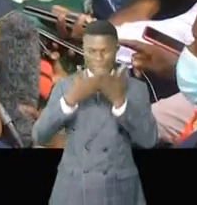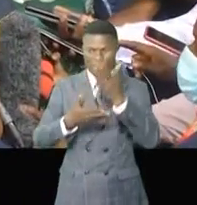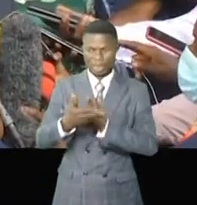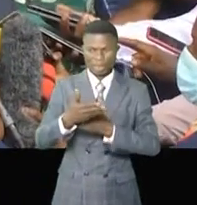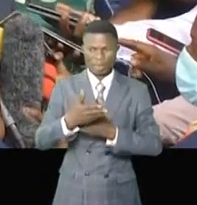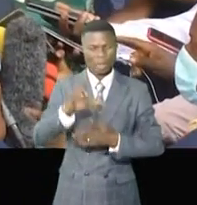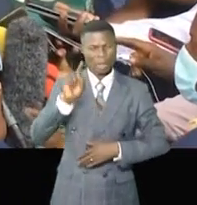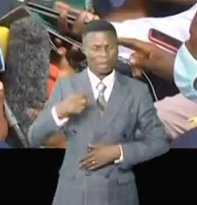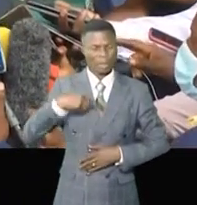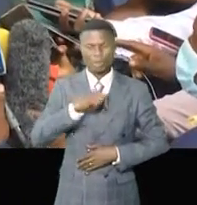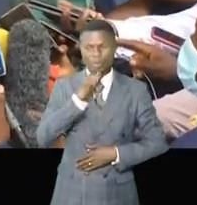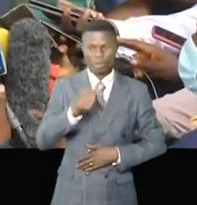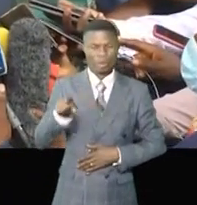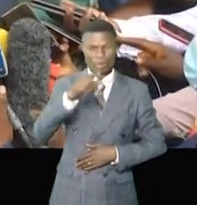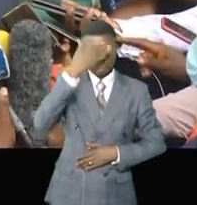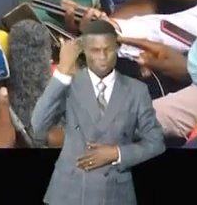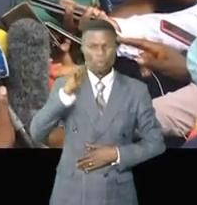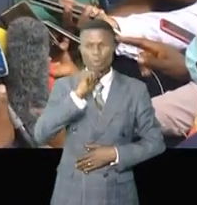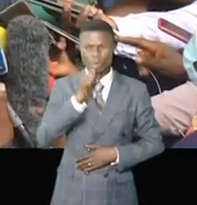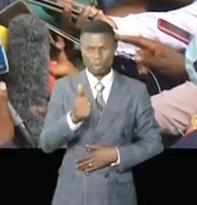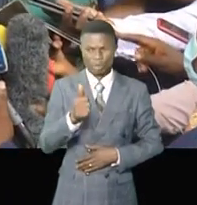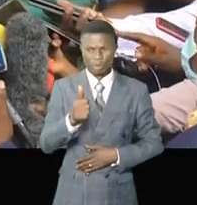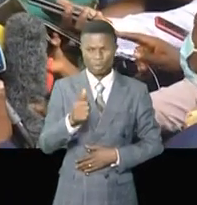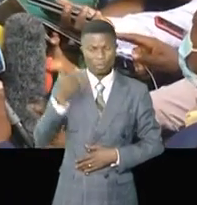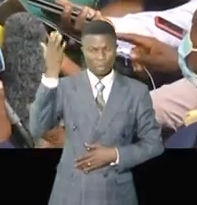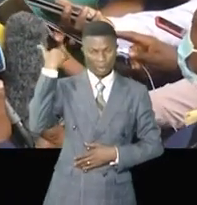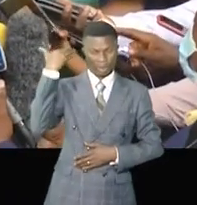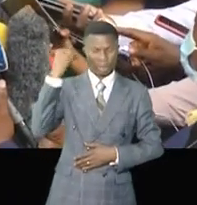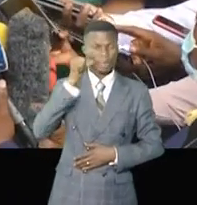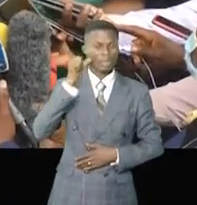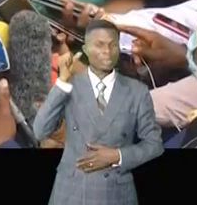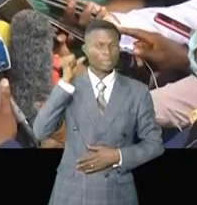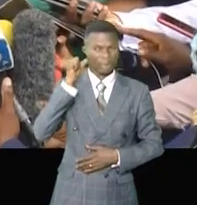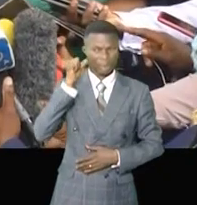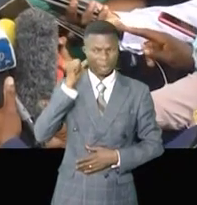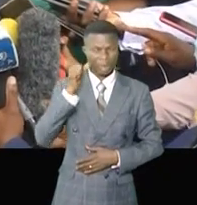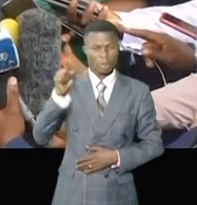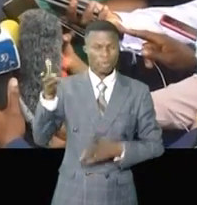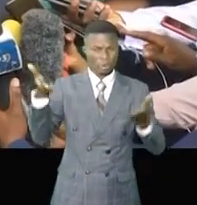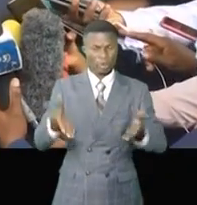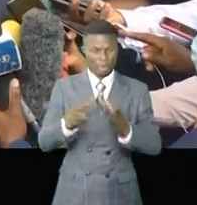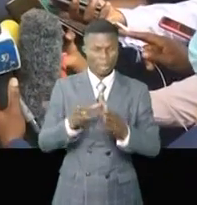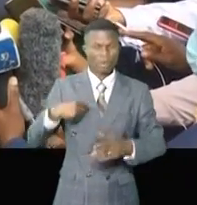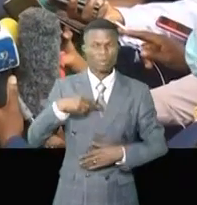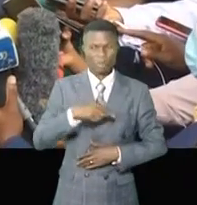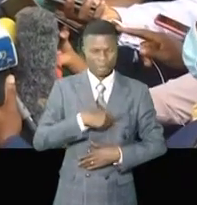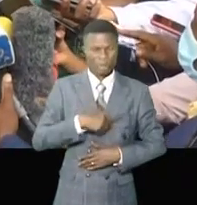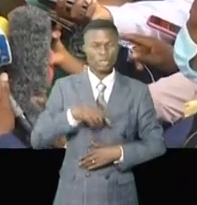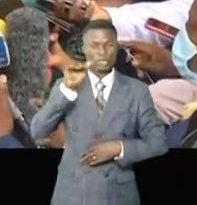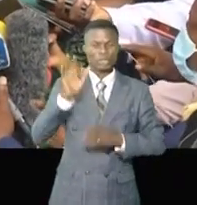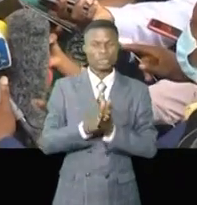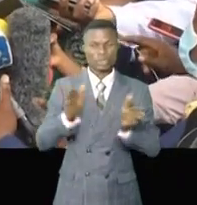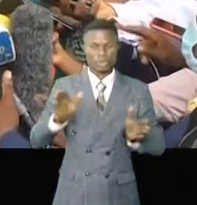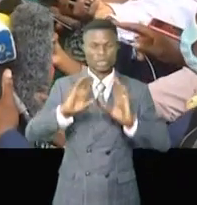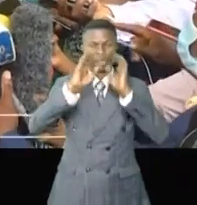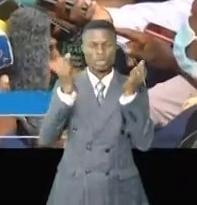civilités, vous êtes sans ignorer que pas plus tard qu'avant-hier, il était parmi nous, mais aujourd'hui il a plu au chef